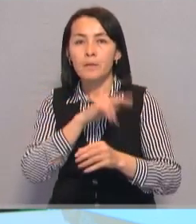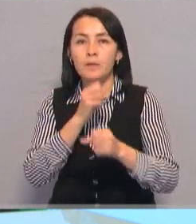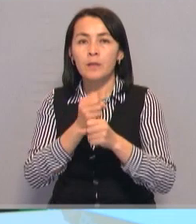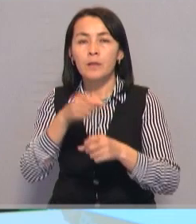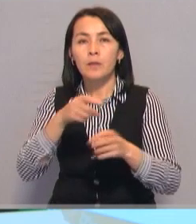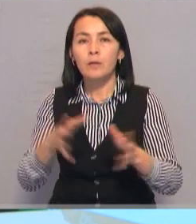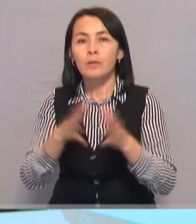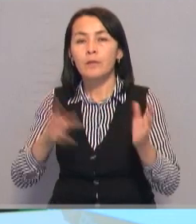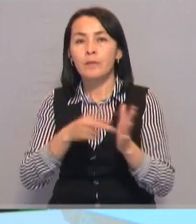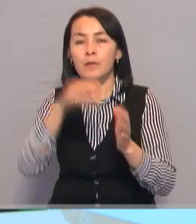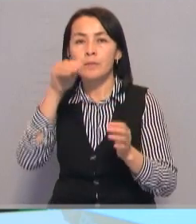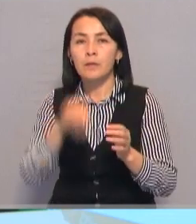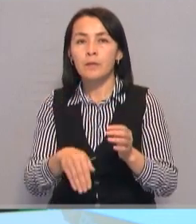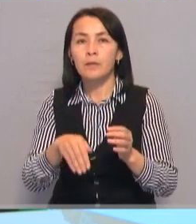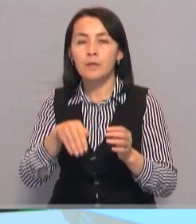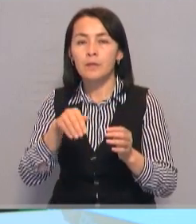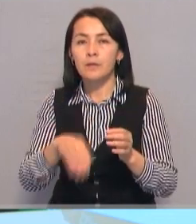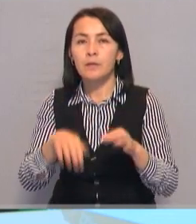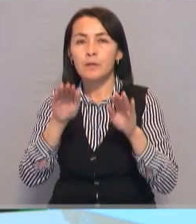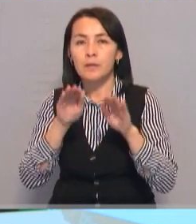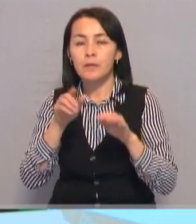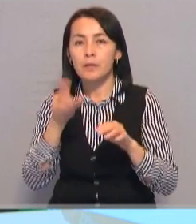будет более 8 тысяч местных жителей.